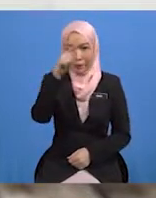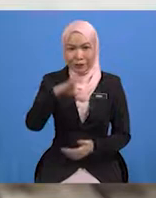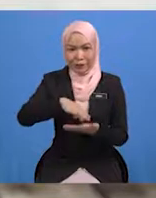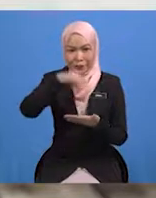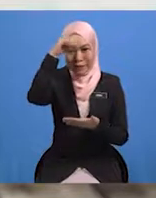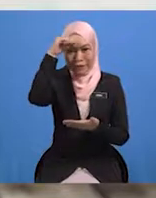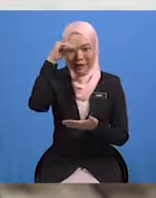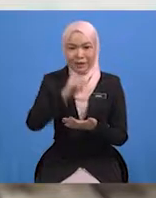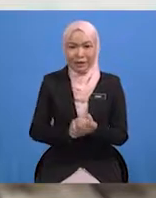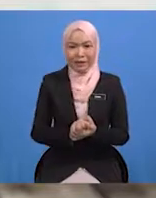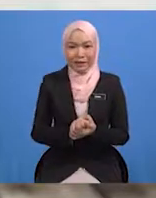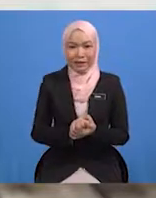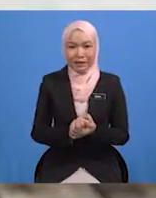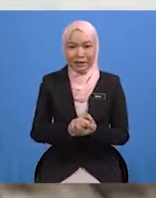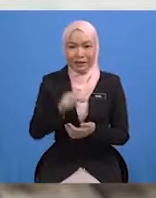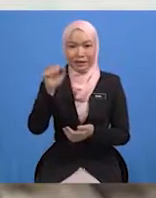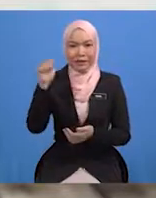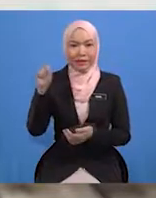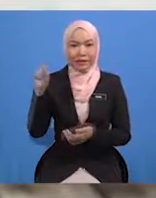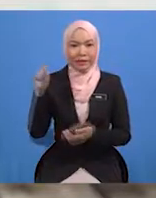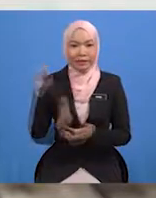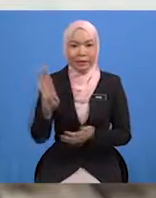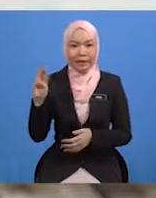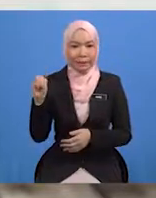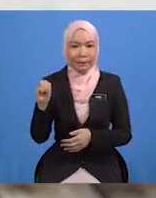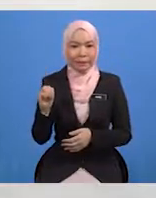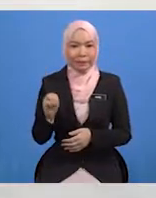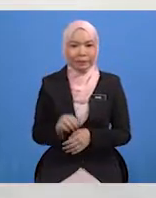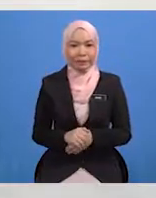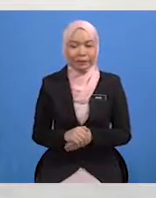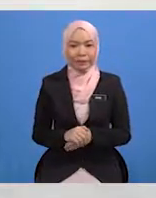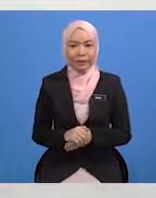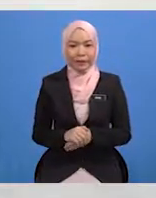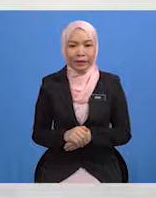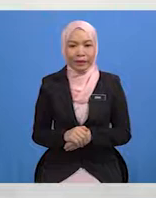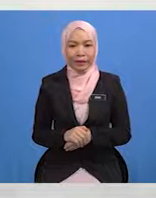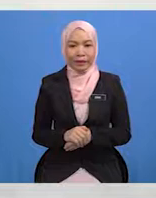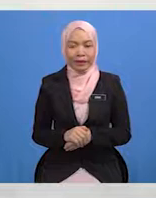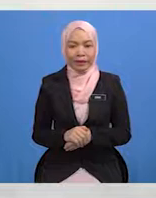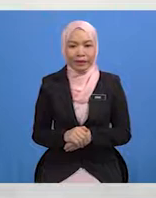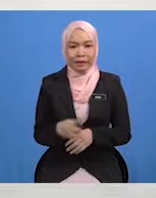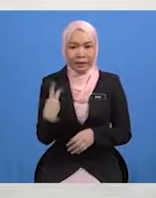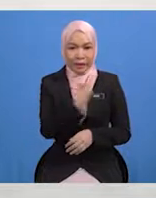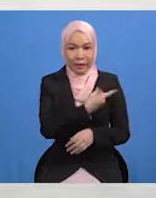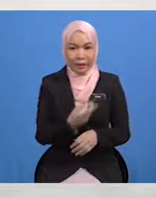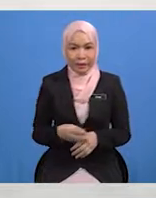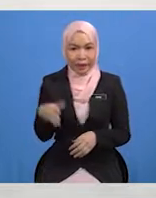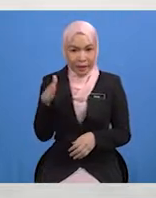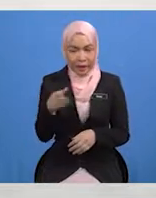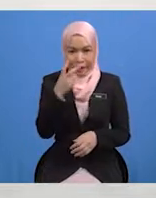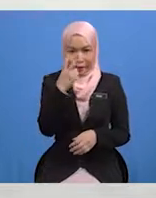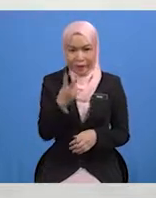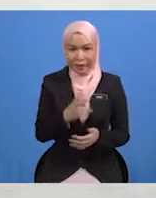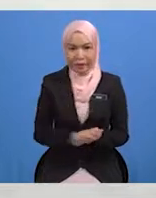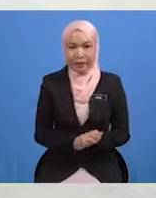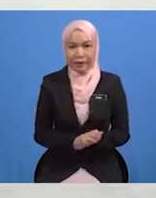subjek Kesusasteraan Melayu Komunikatif Semester 1. Kita akan meneliti perwatakan Asiah